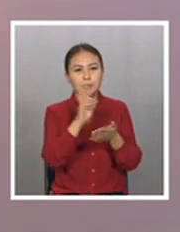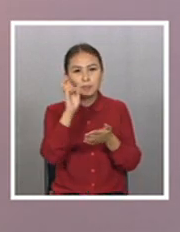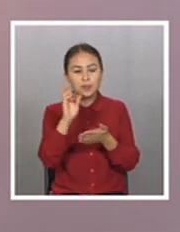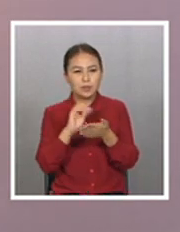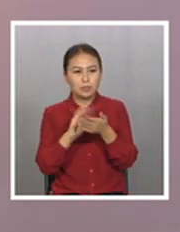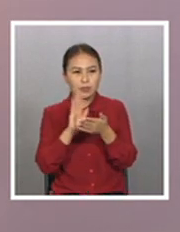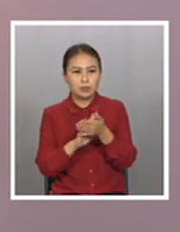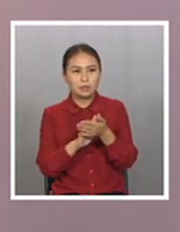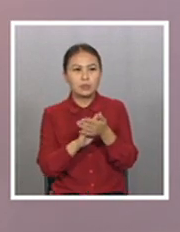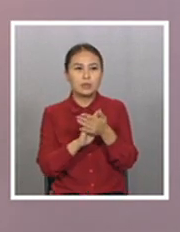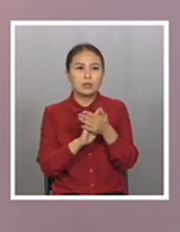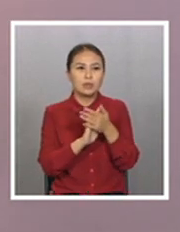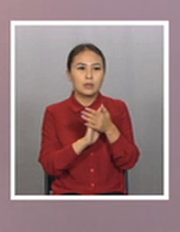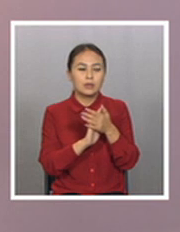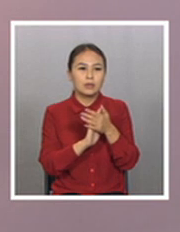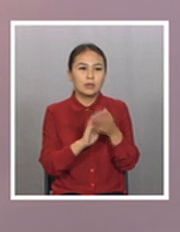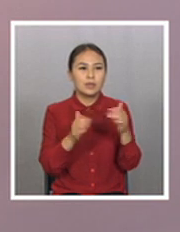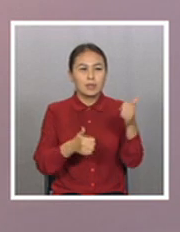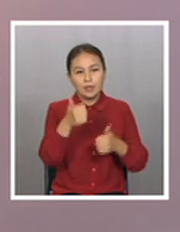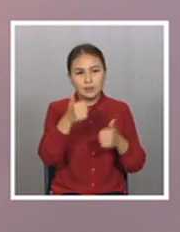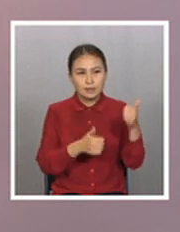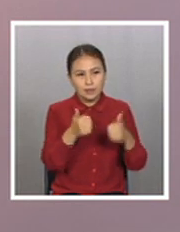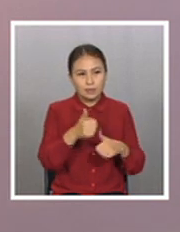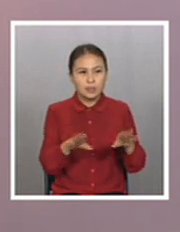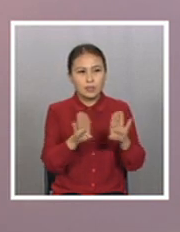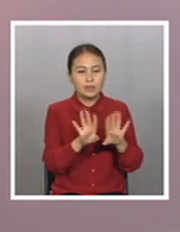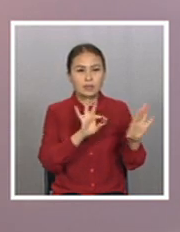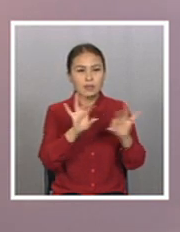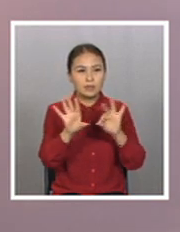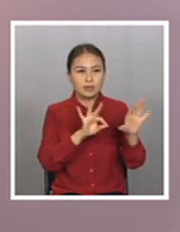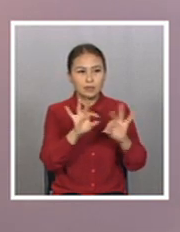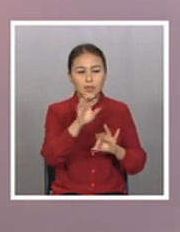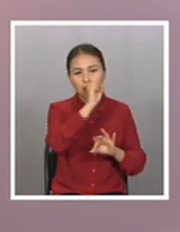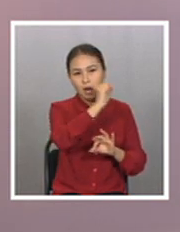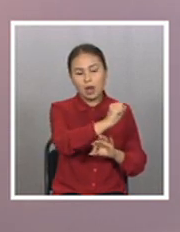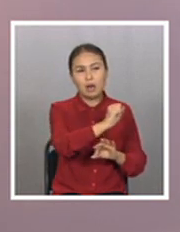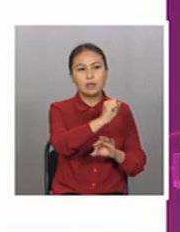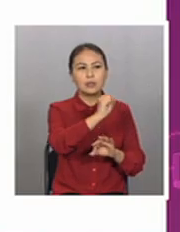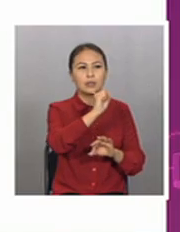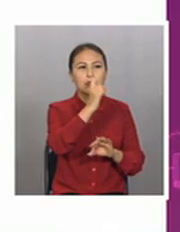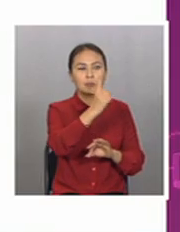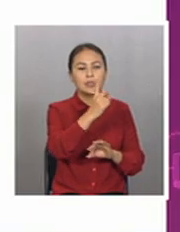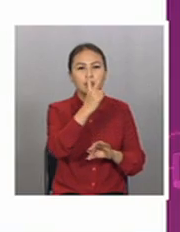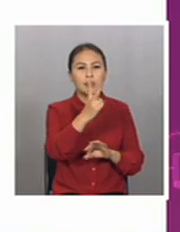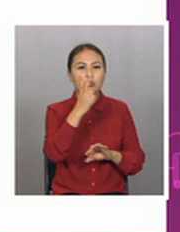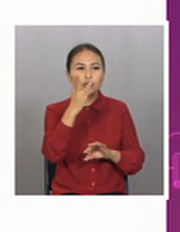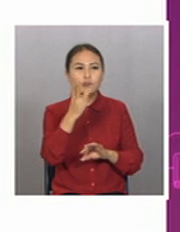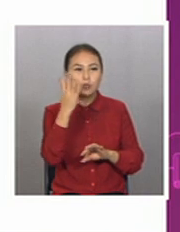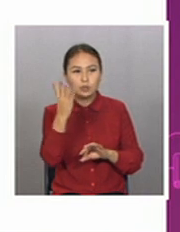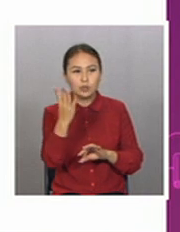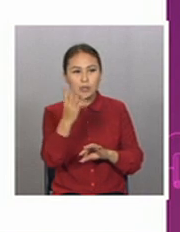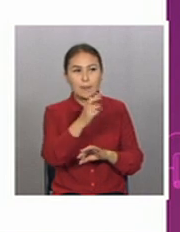жиынының элементтерін салыстырамыз, зерделейміз. А жиыны 1, 2, 3, 4.